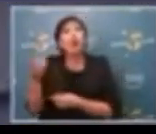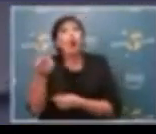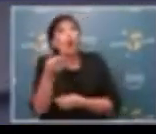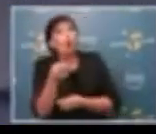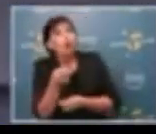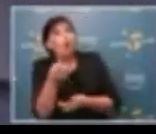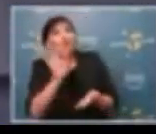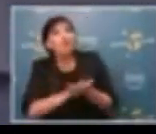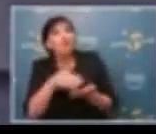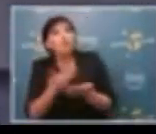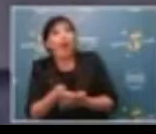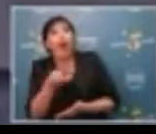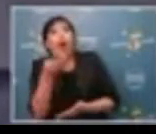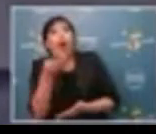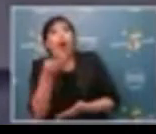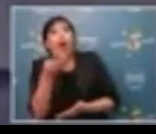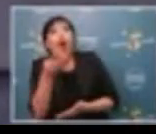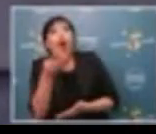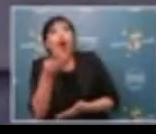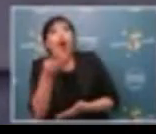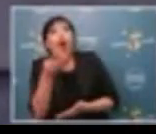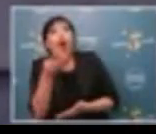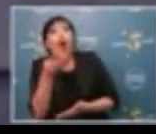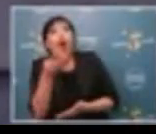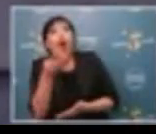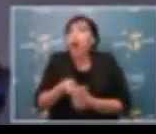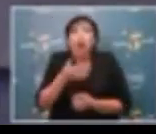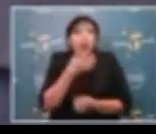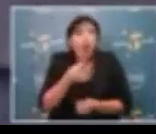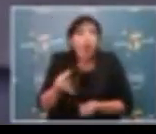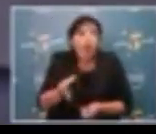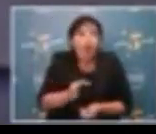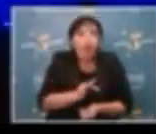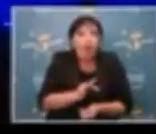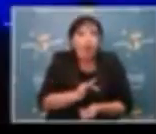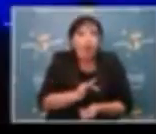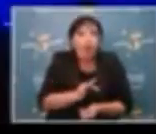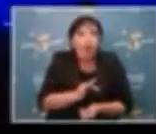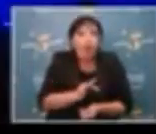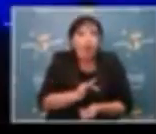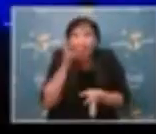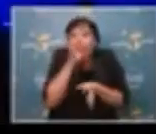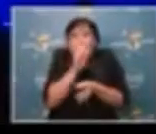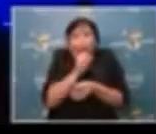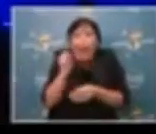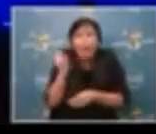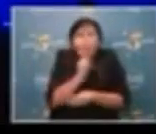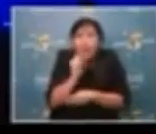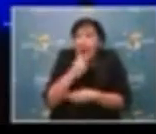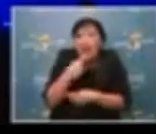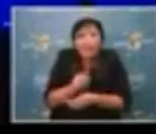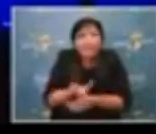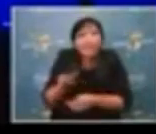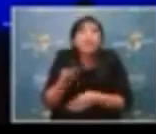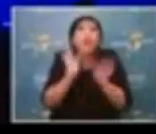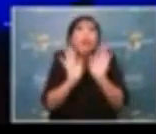tu, ma è meraviglioso, non si capisce cosa cazzo voglia dire, ma